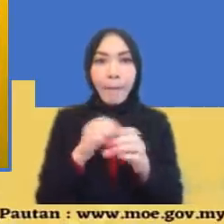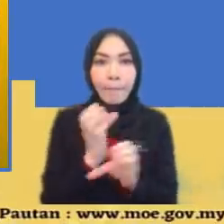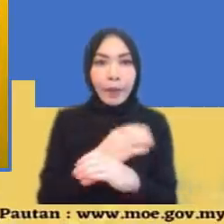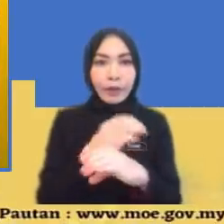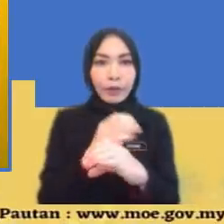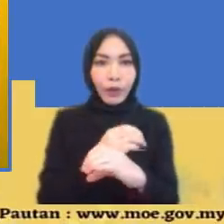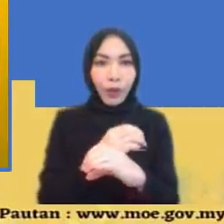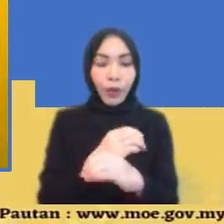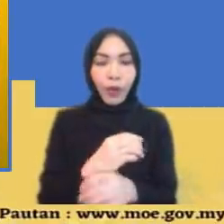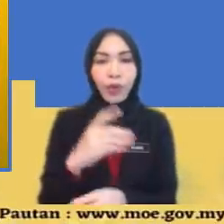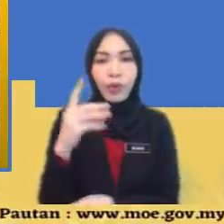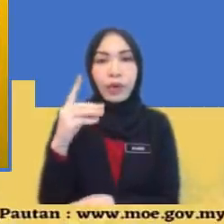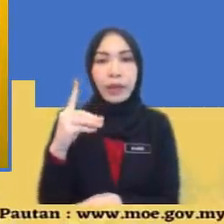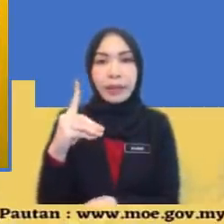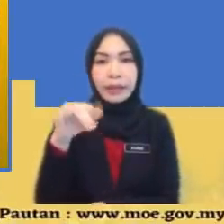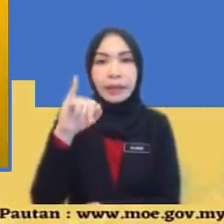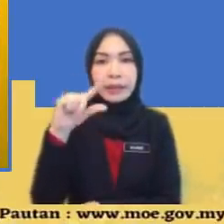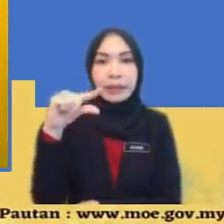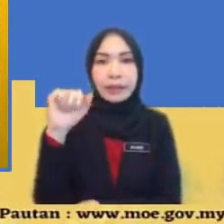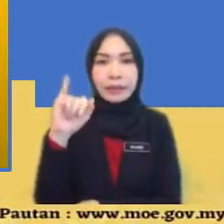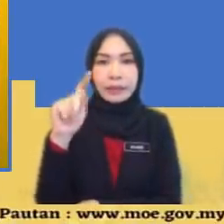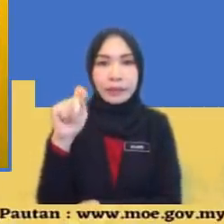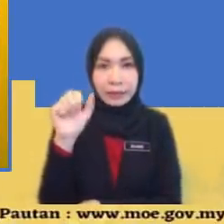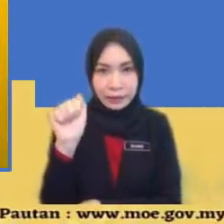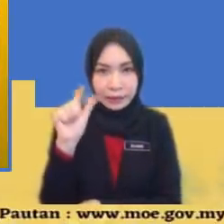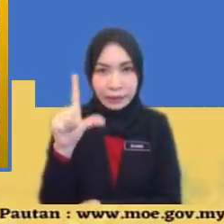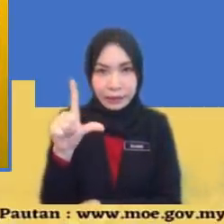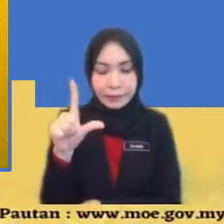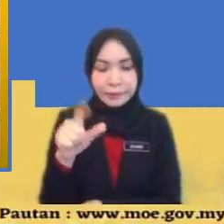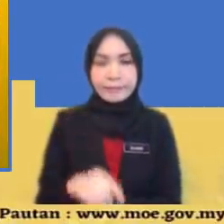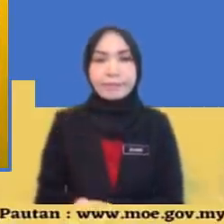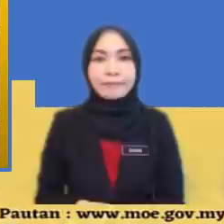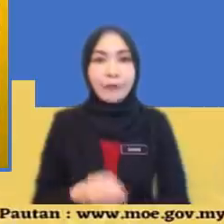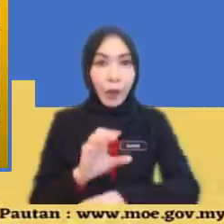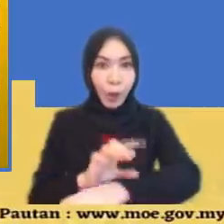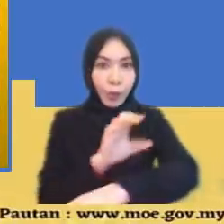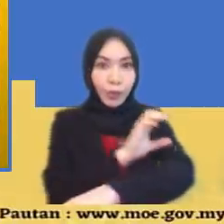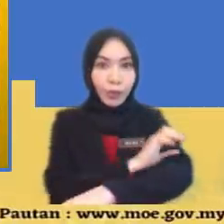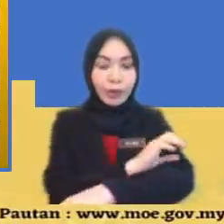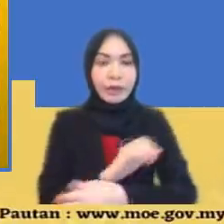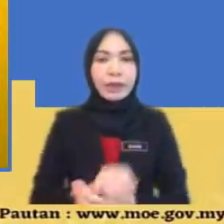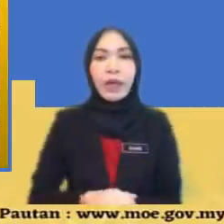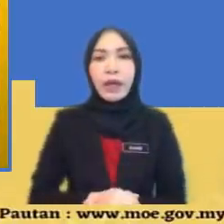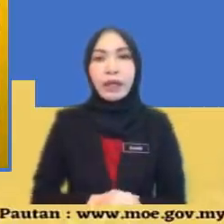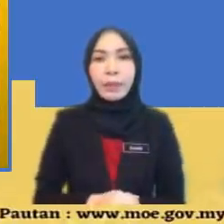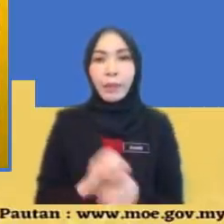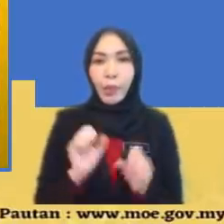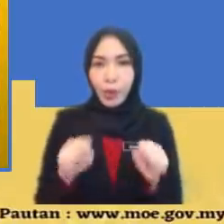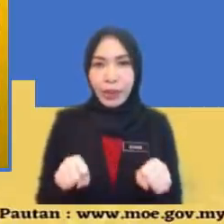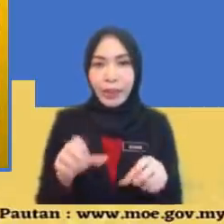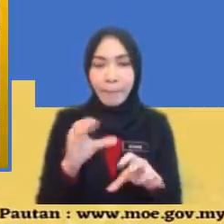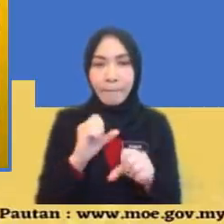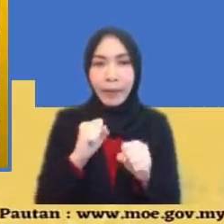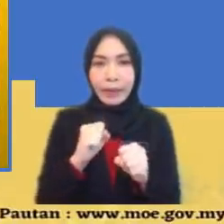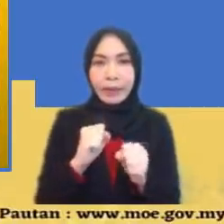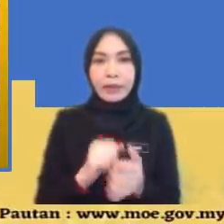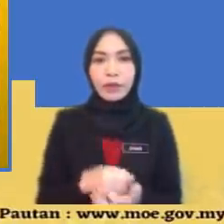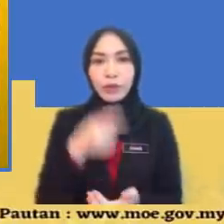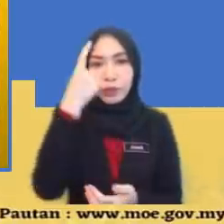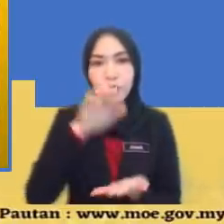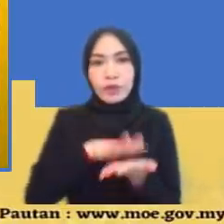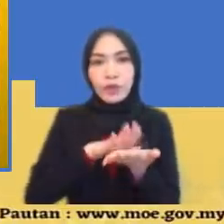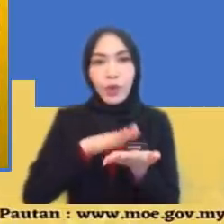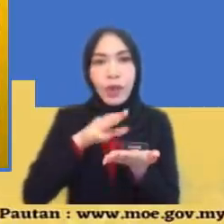bahan sumber khusus untuk sekolah rendah dan menengah telah dimuat naik di planta dreame